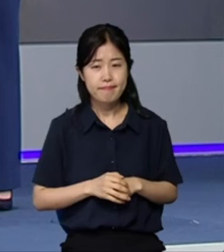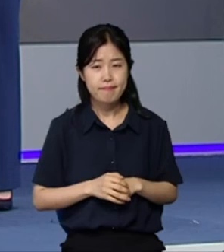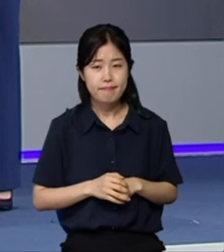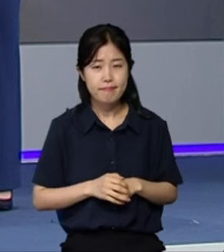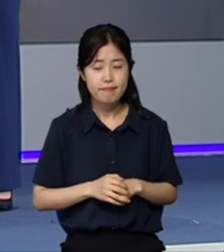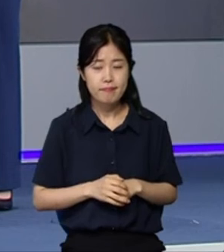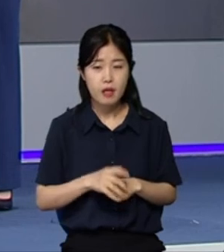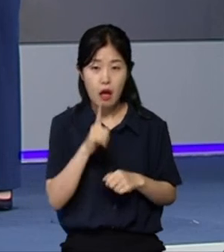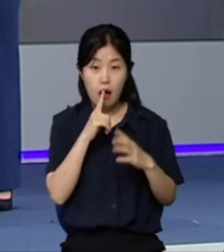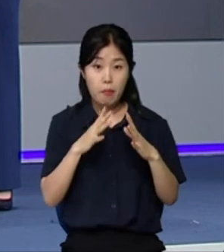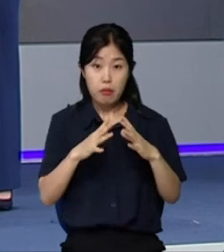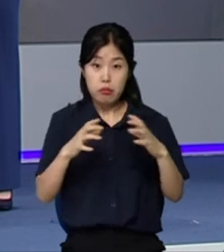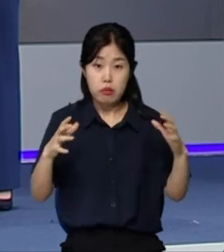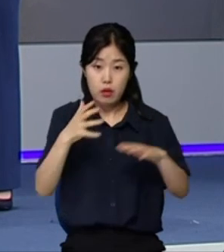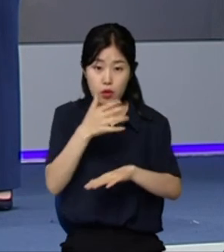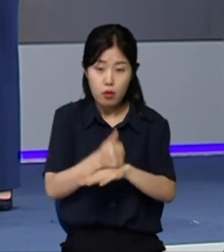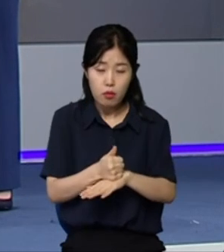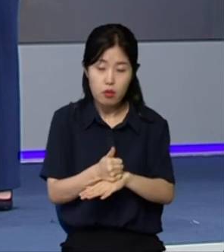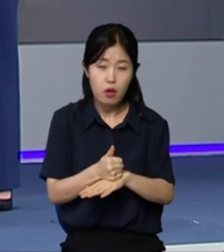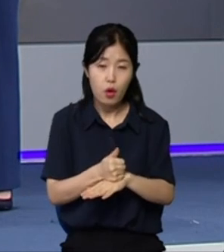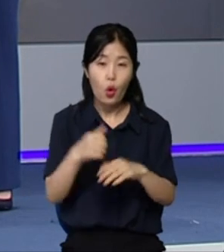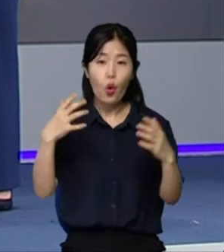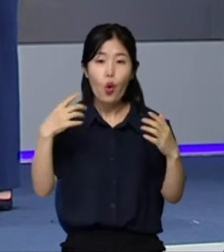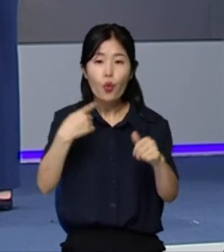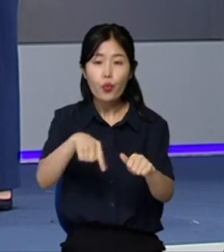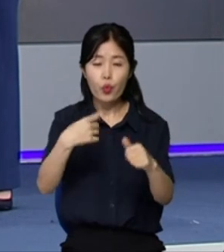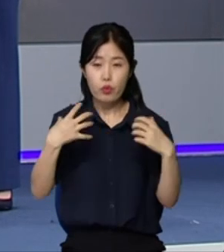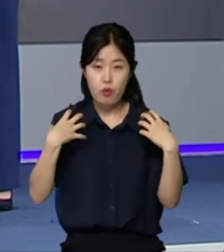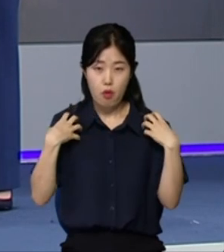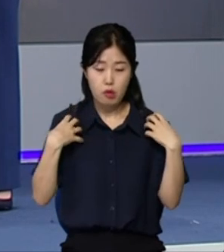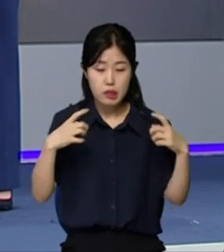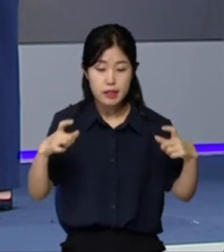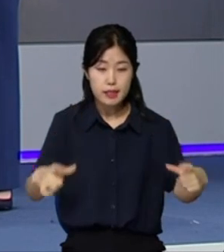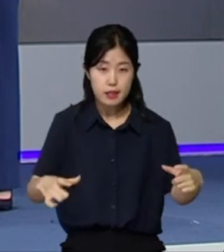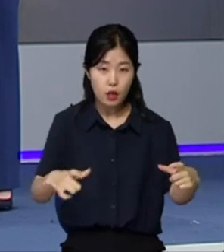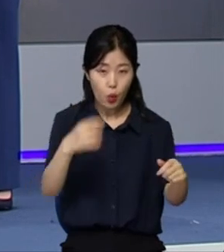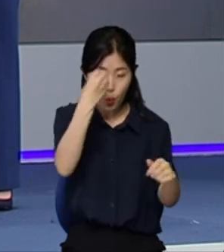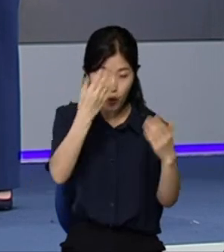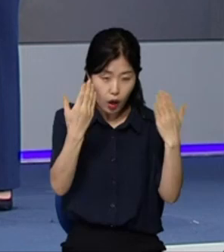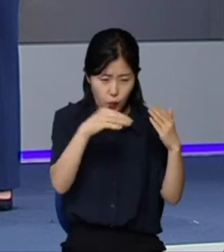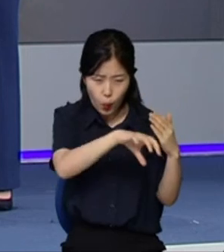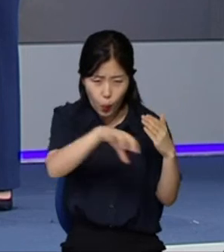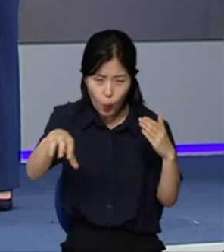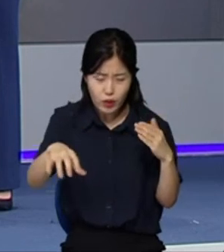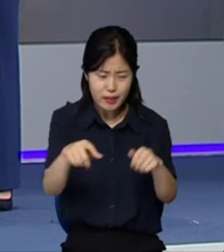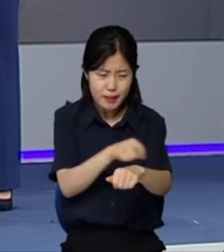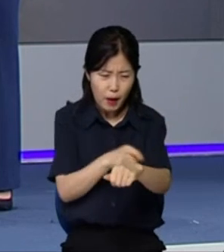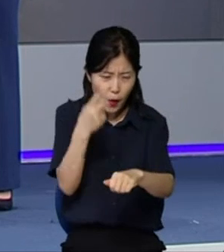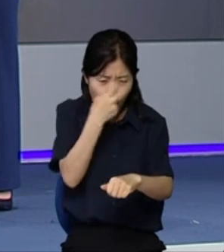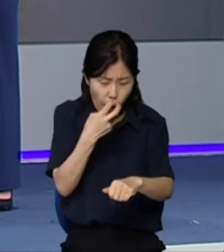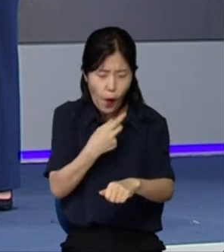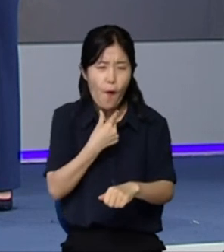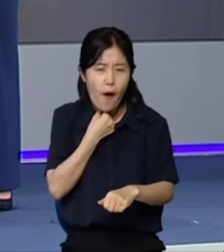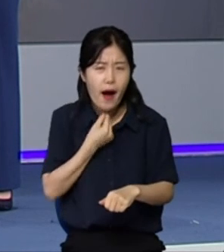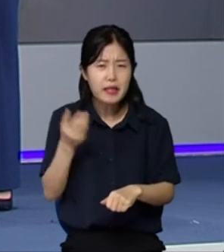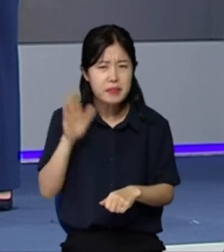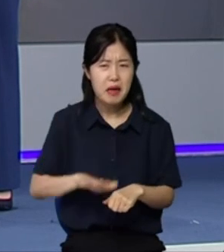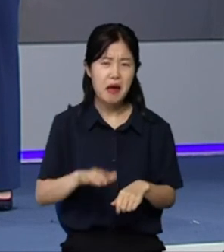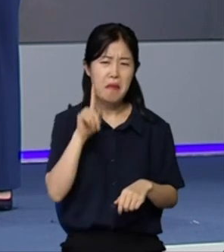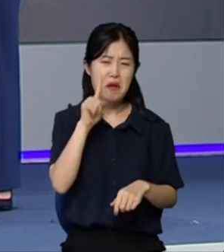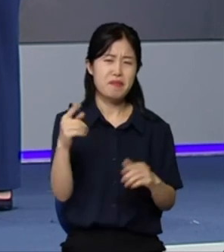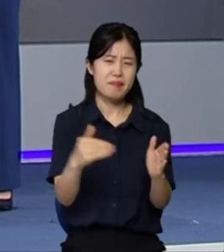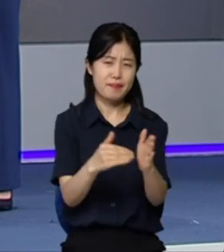논란이 커지자 시교육청은 지역 고등학교 들을 상대로 특별감사를 벌이겠다 고 했지만 일회성에 그칠